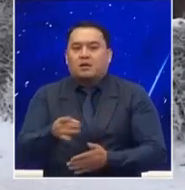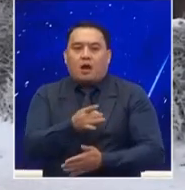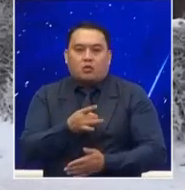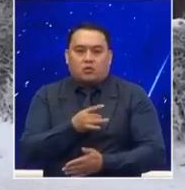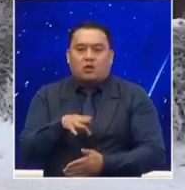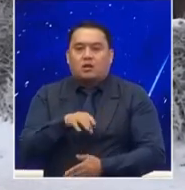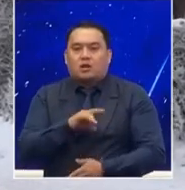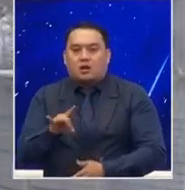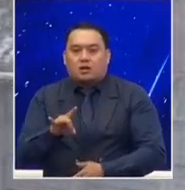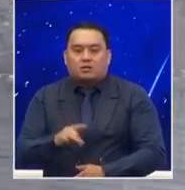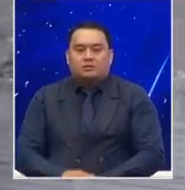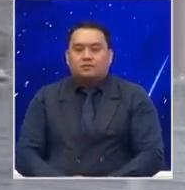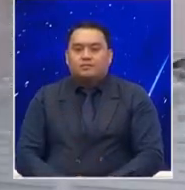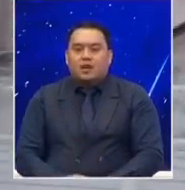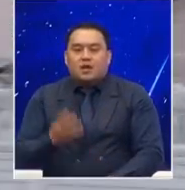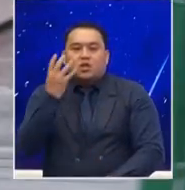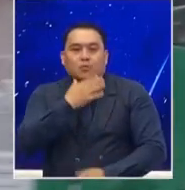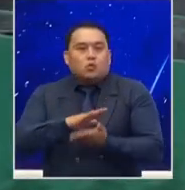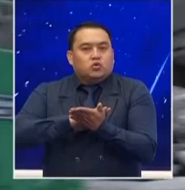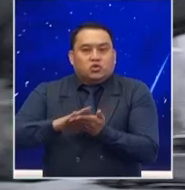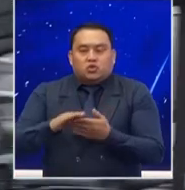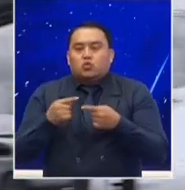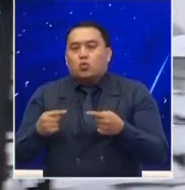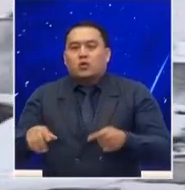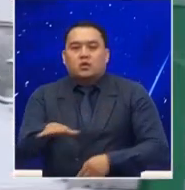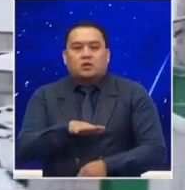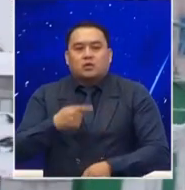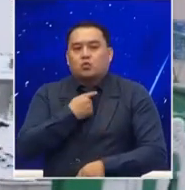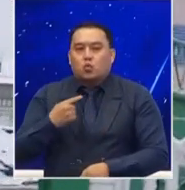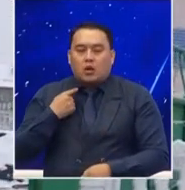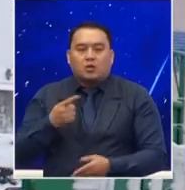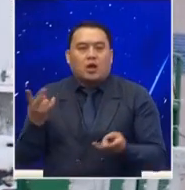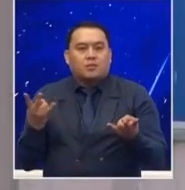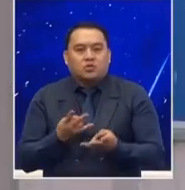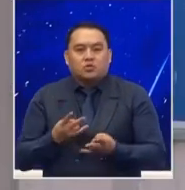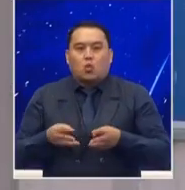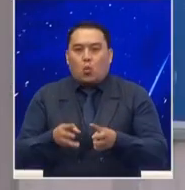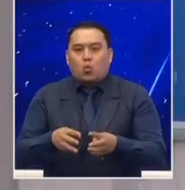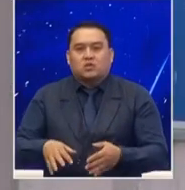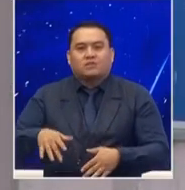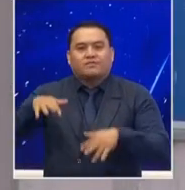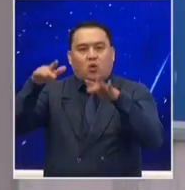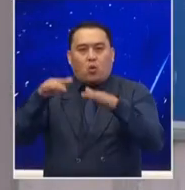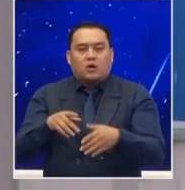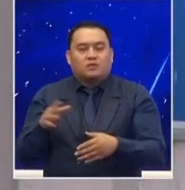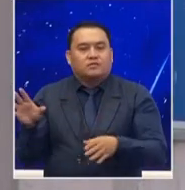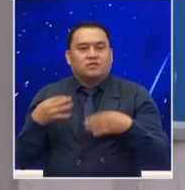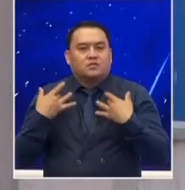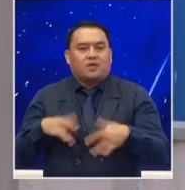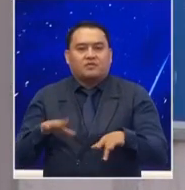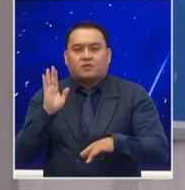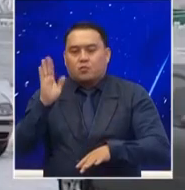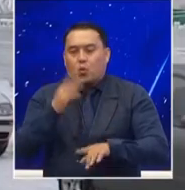в Талгаре и Каскелене. Тепло и чисто должно быть и в других частях областного центра. От угольной пыли и копоти избавятся в скором